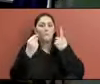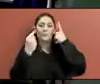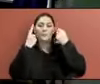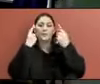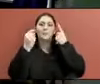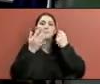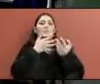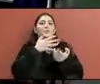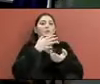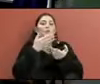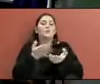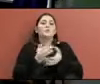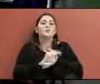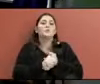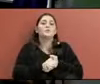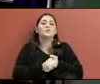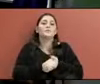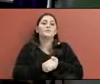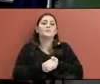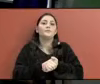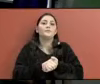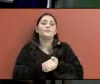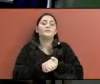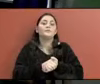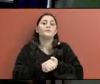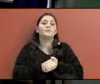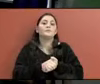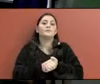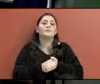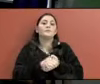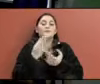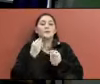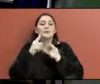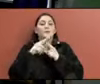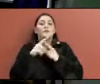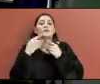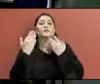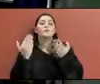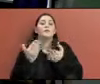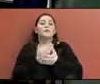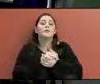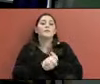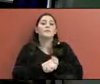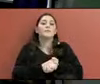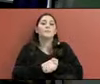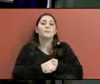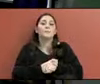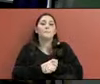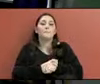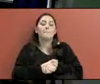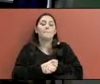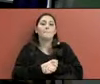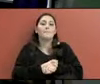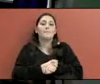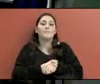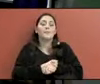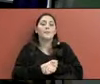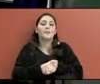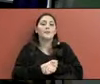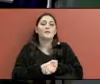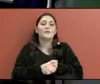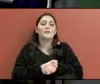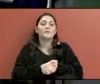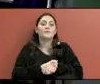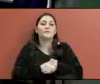bilgileniyoruz. İsviçre'den izliyorum demiş kendisi. Çok teşekkür ederim Halil Bey. Sağ olun. Mehmet Kaçmaz, Hasan Başkan